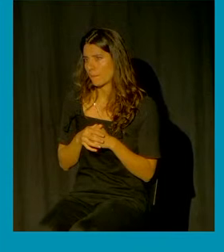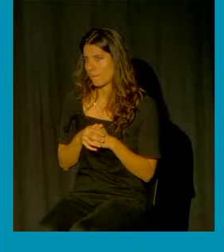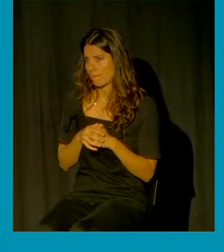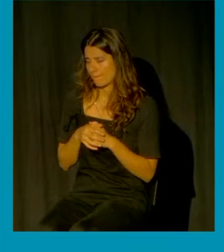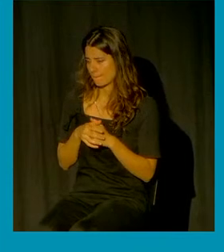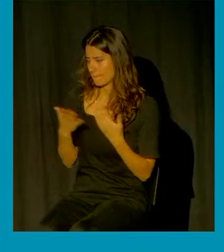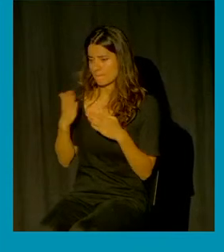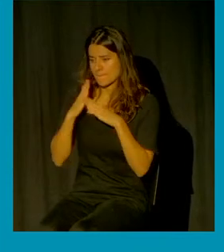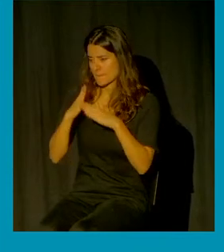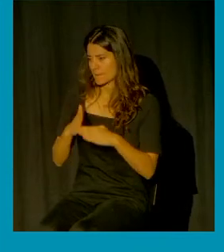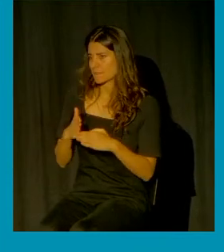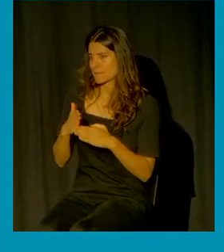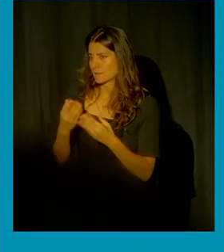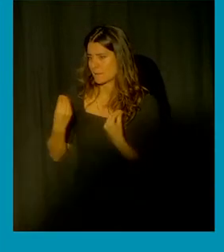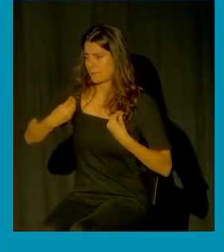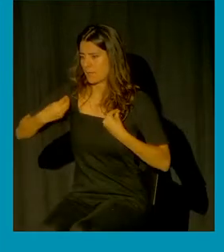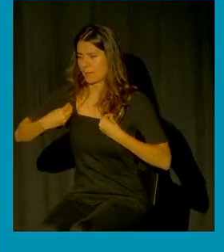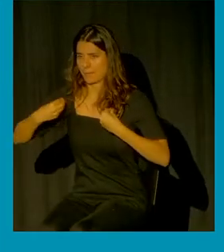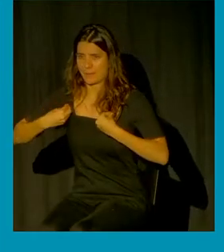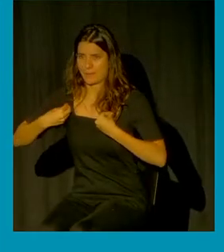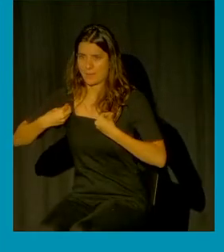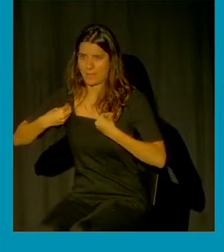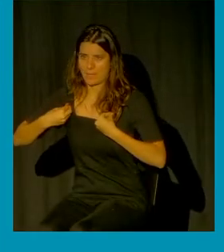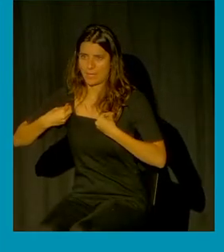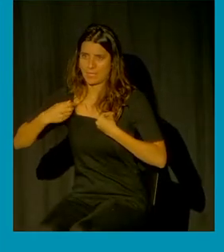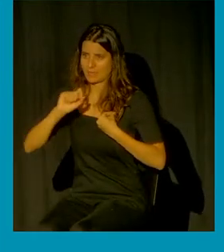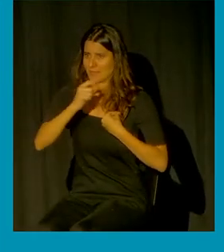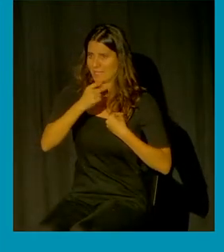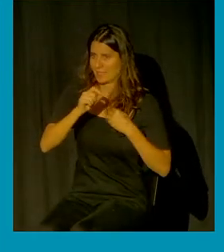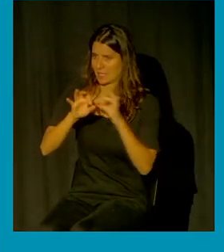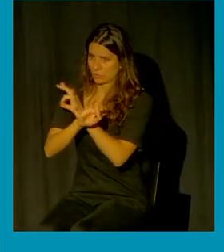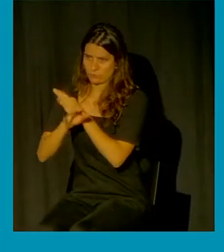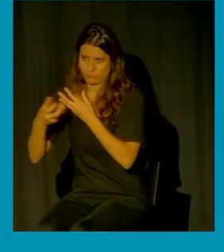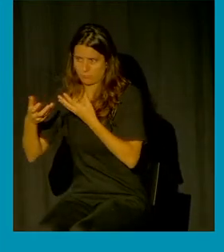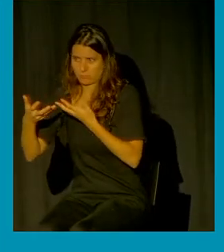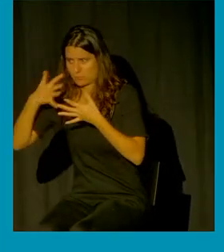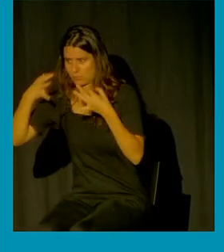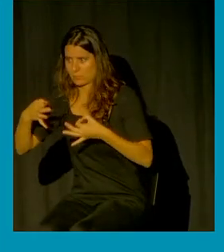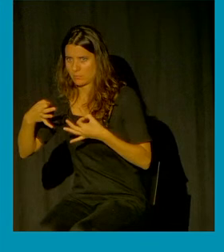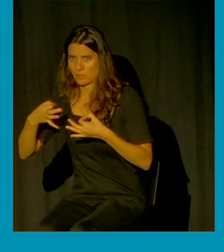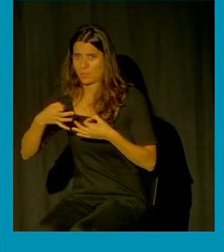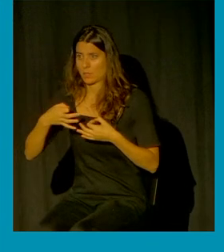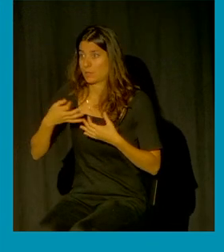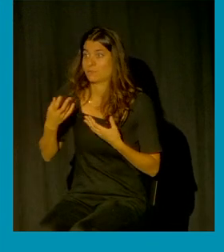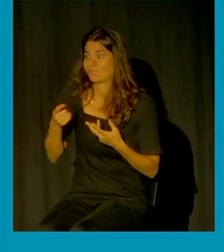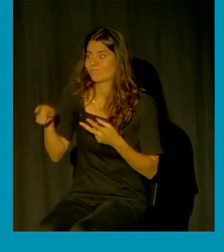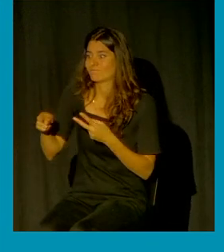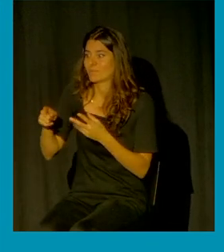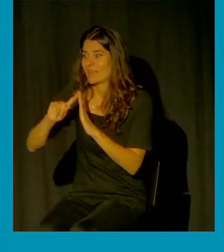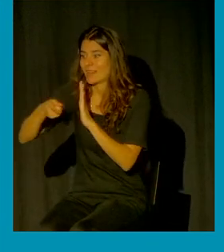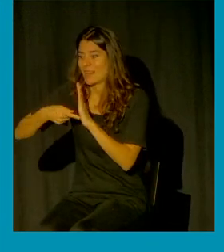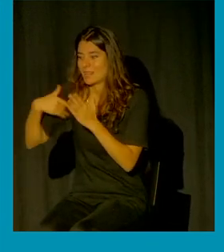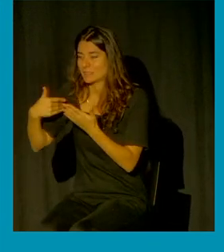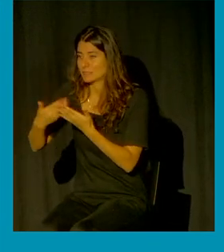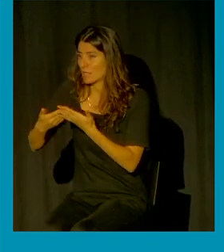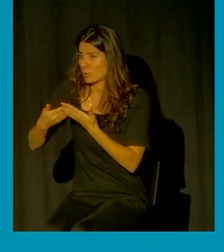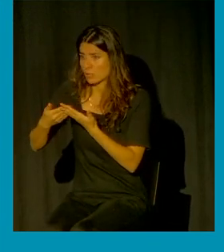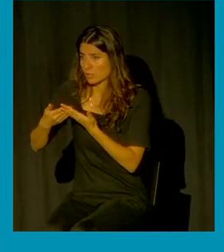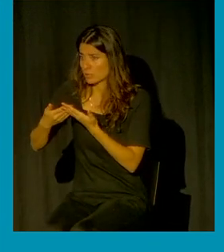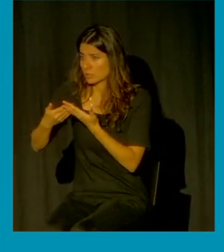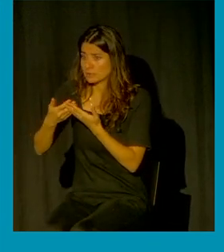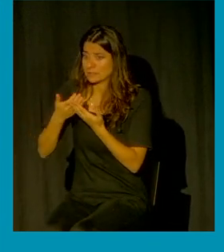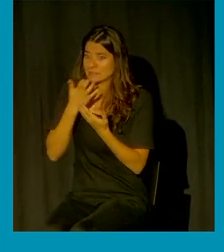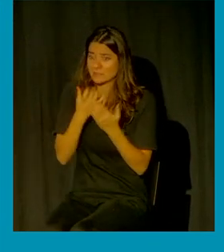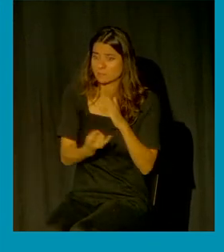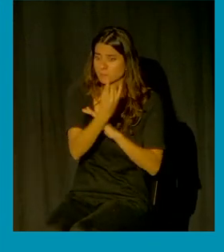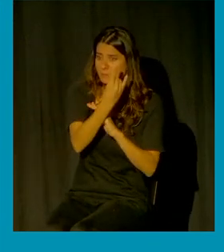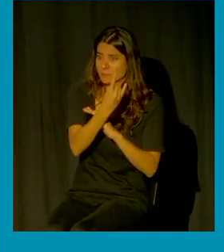analògica i per tant es deixava i es deixa de respondre a moltes necessitats quan només s'està posant el focus en un